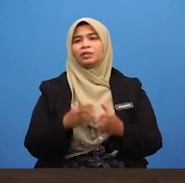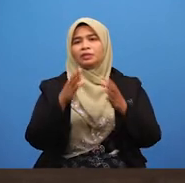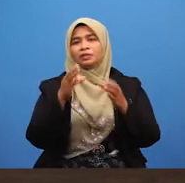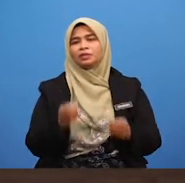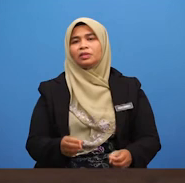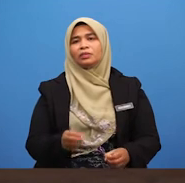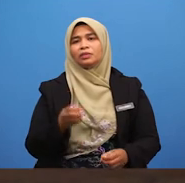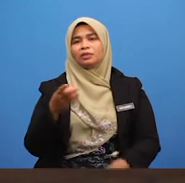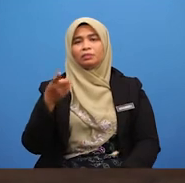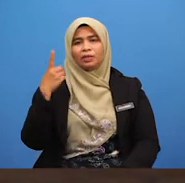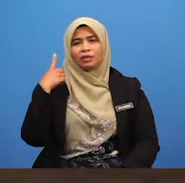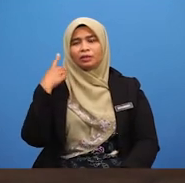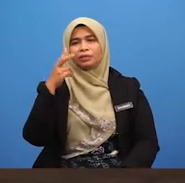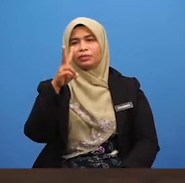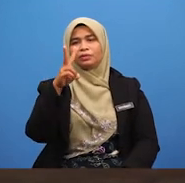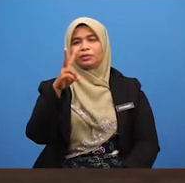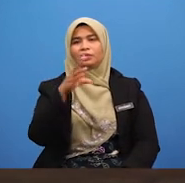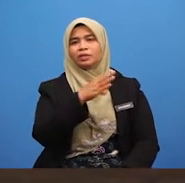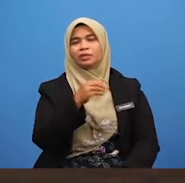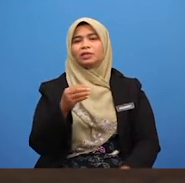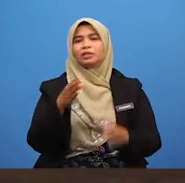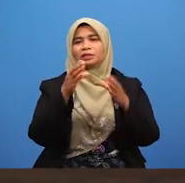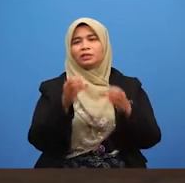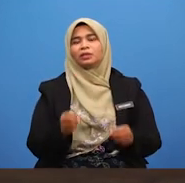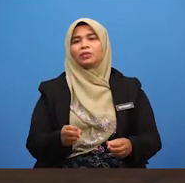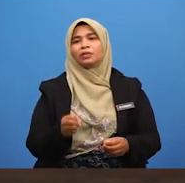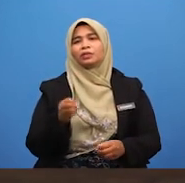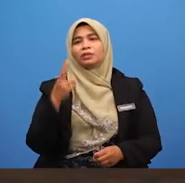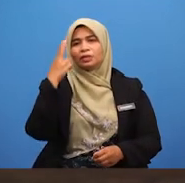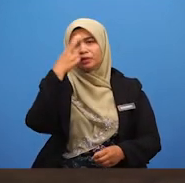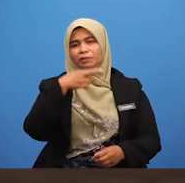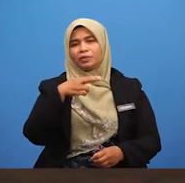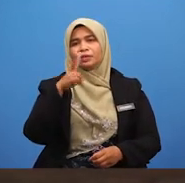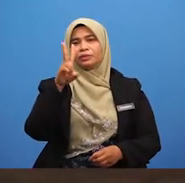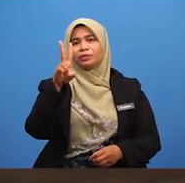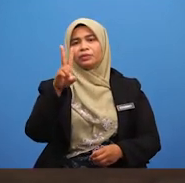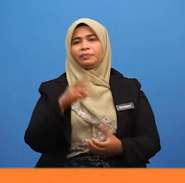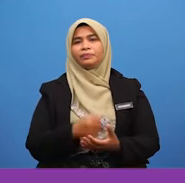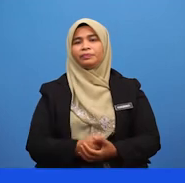seluar belakang 2 keping dan seluar hadapan 2 keping.